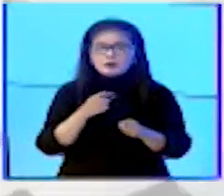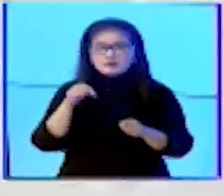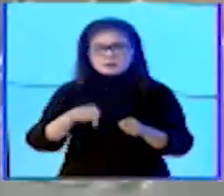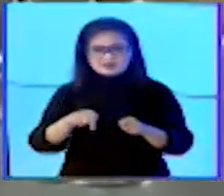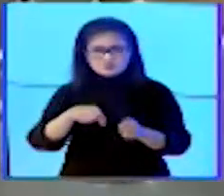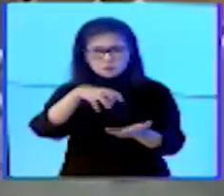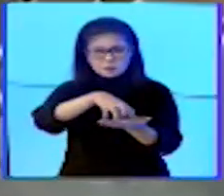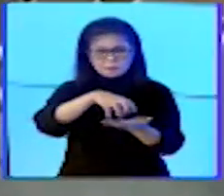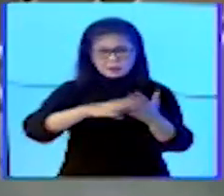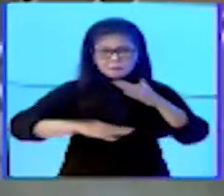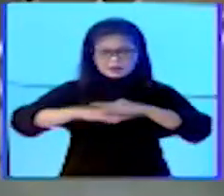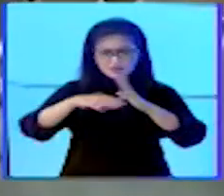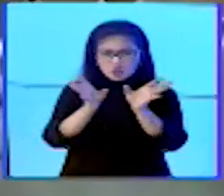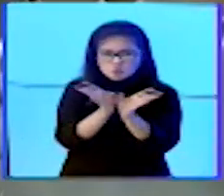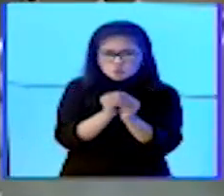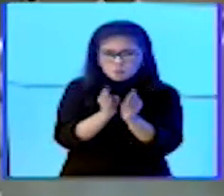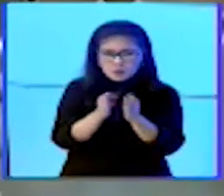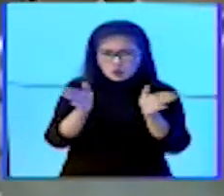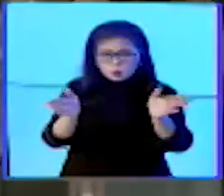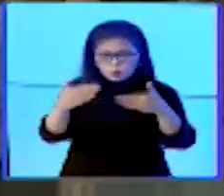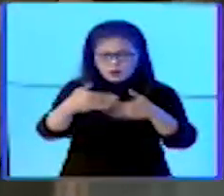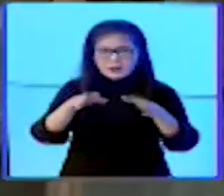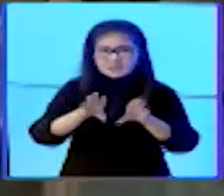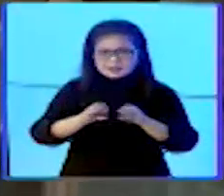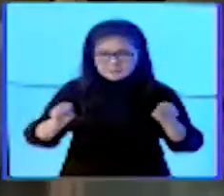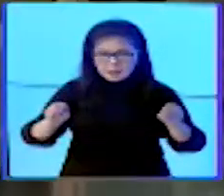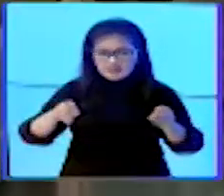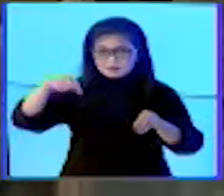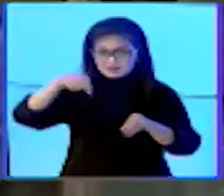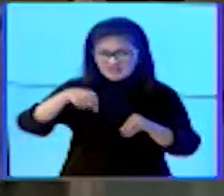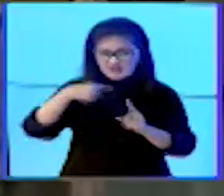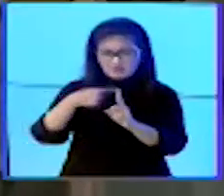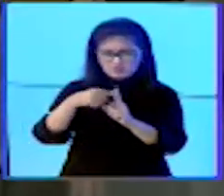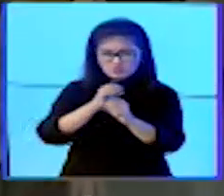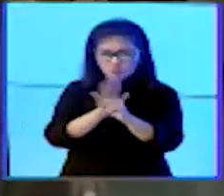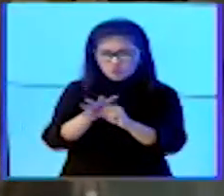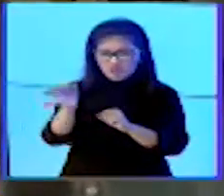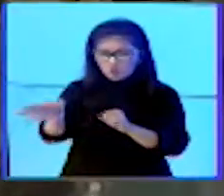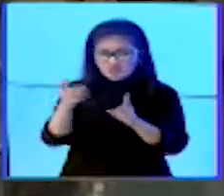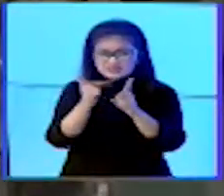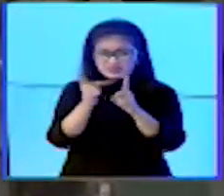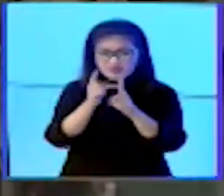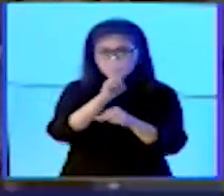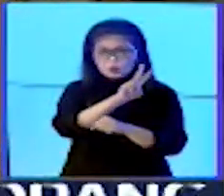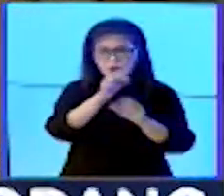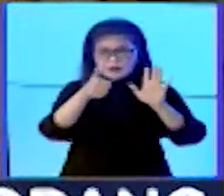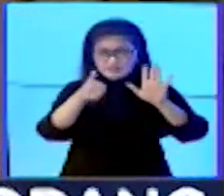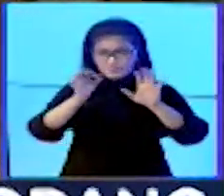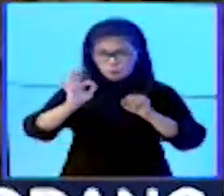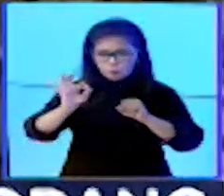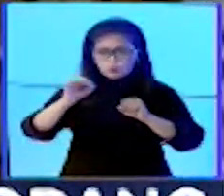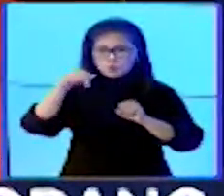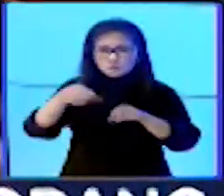tempat. Hingga hari ini jumlah penderita COVID-19 di Kota Semarang mencapai 260 orang, bertambah 9